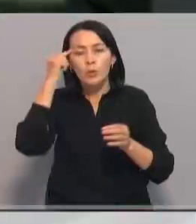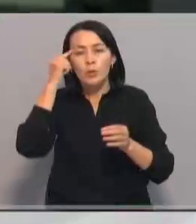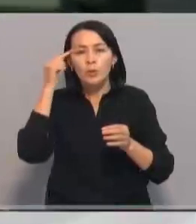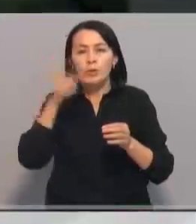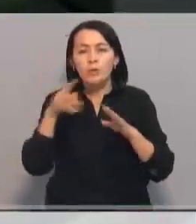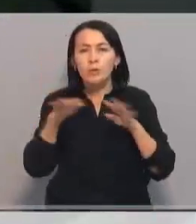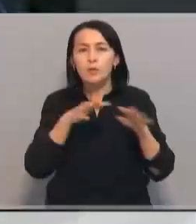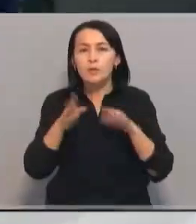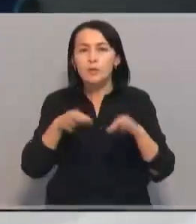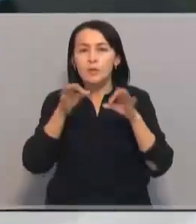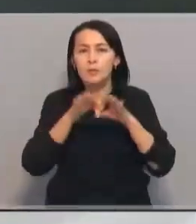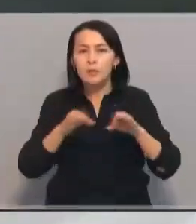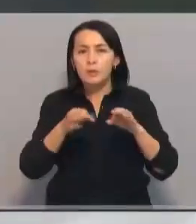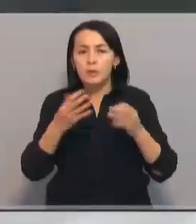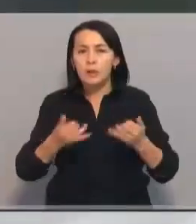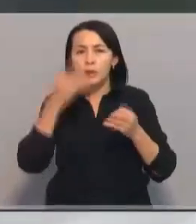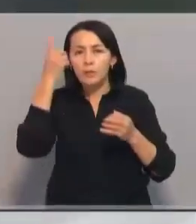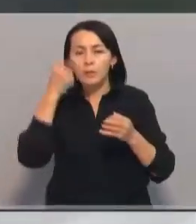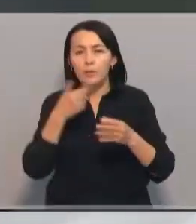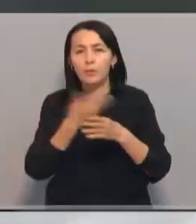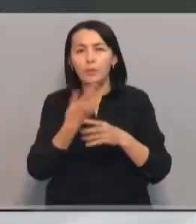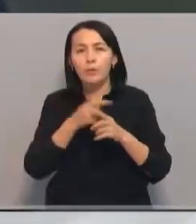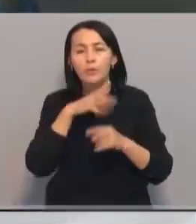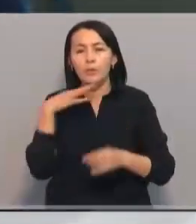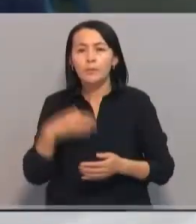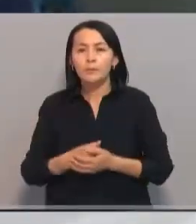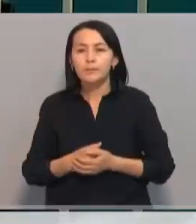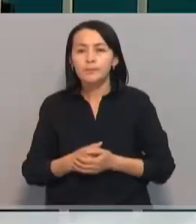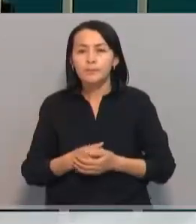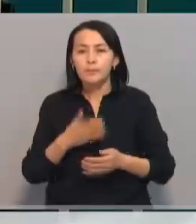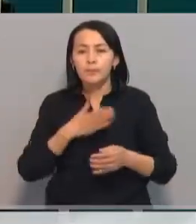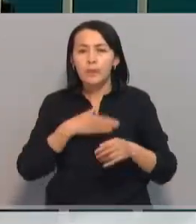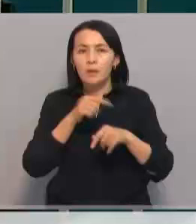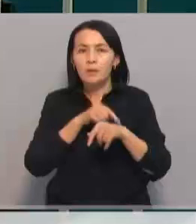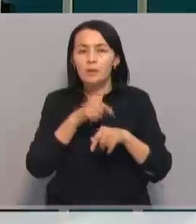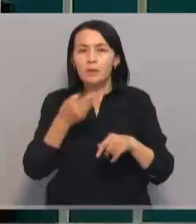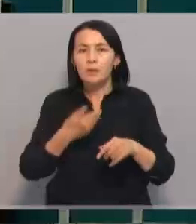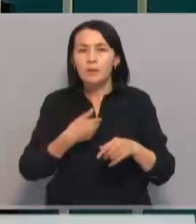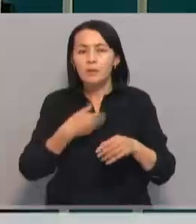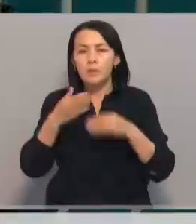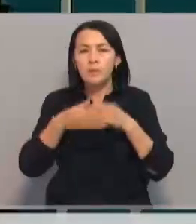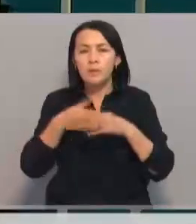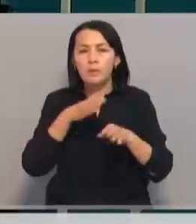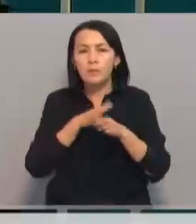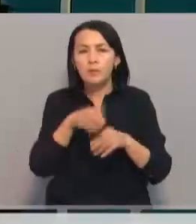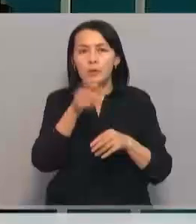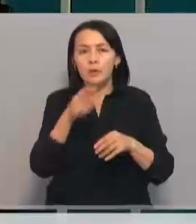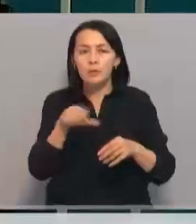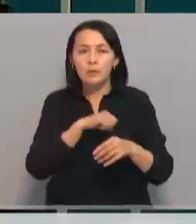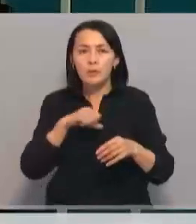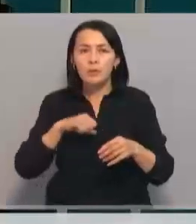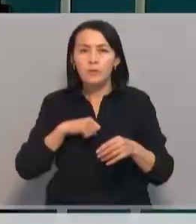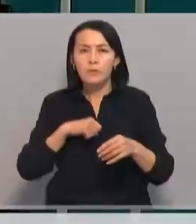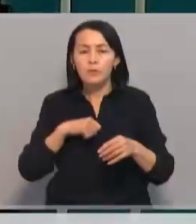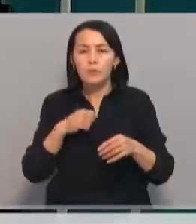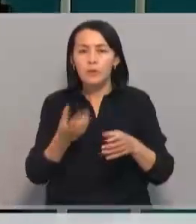саларлықтай шара бостандықтың қадірін білуге септігі мол екен. Маған қатты әсер еткені, біздің жазасын өтеп жатқан адамдардың өздерінің